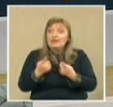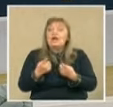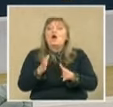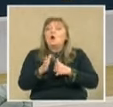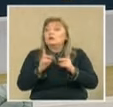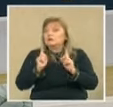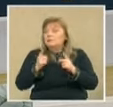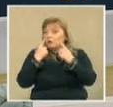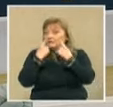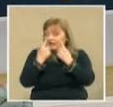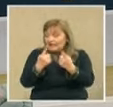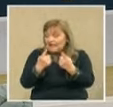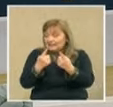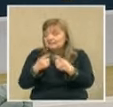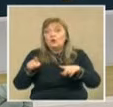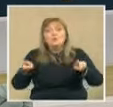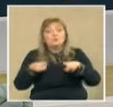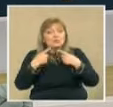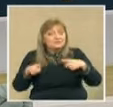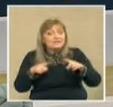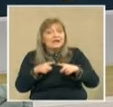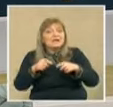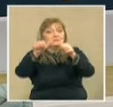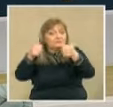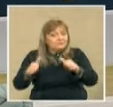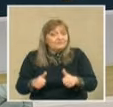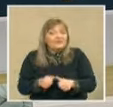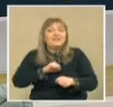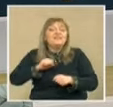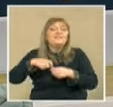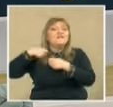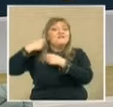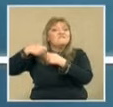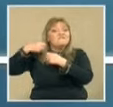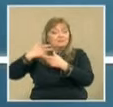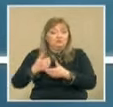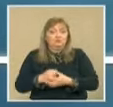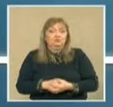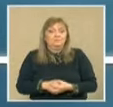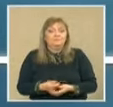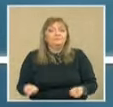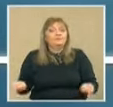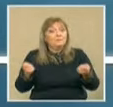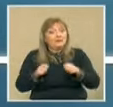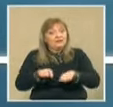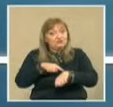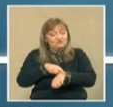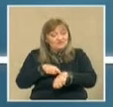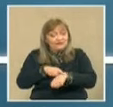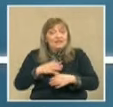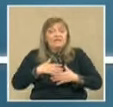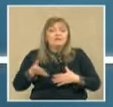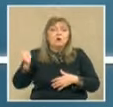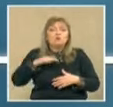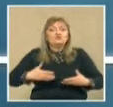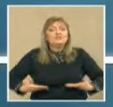изпълнителите, да гледа филмчето и да гледа скулптурирането на живо. Страхотно. Една арт-инсталация. Приключва ни времето, има още много